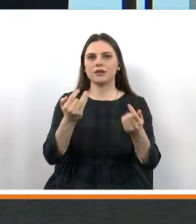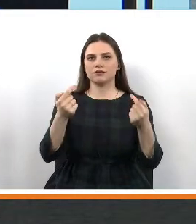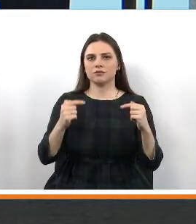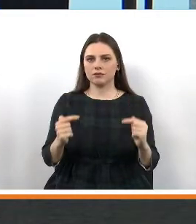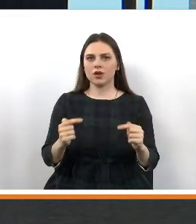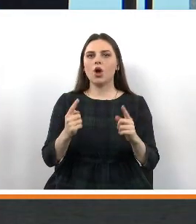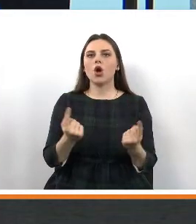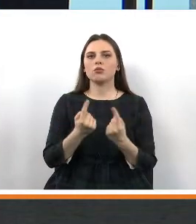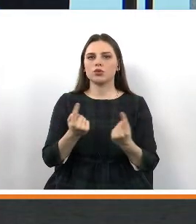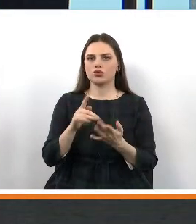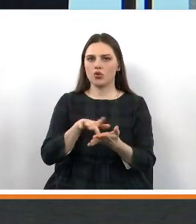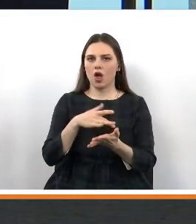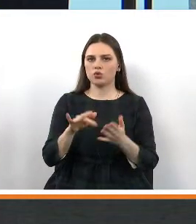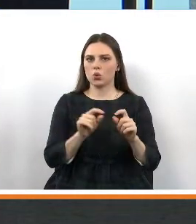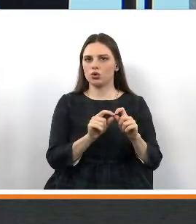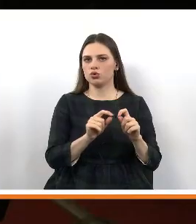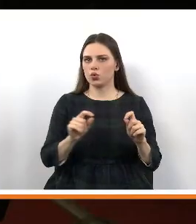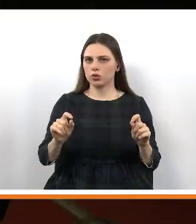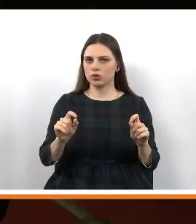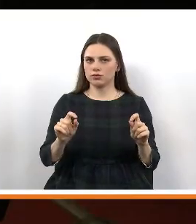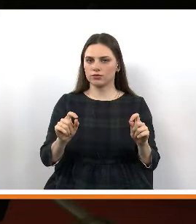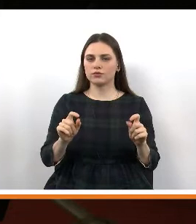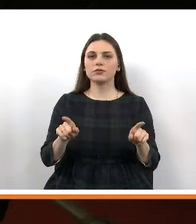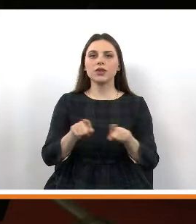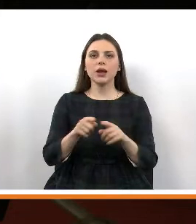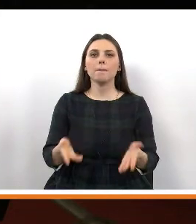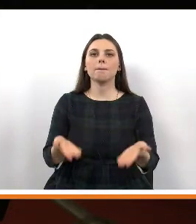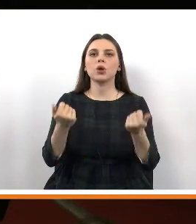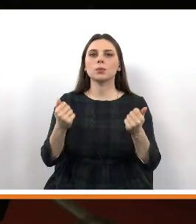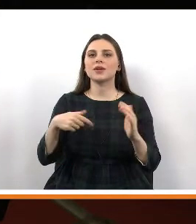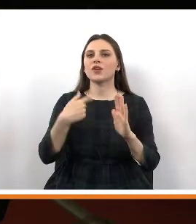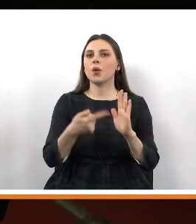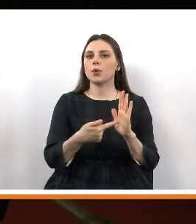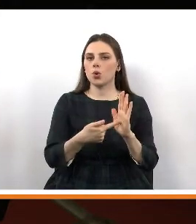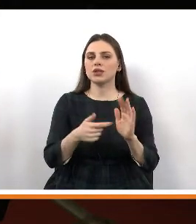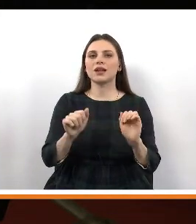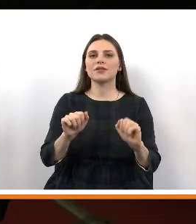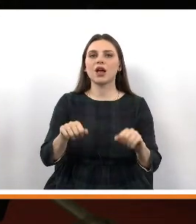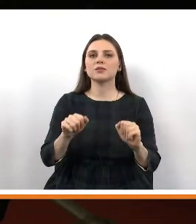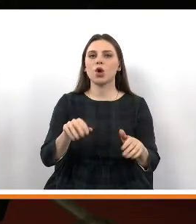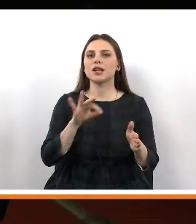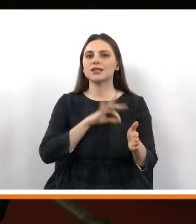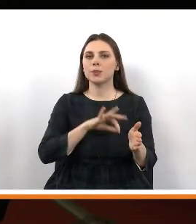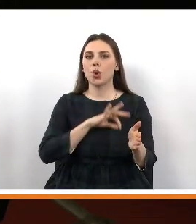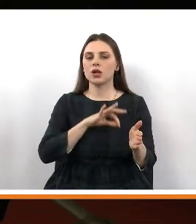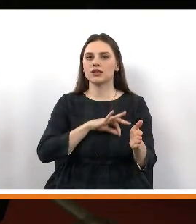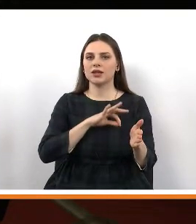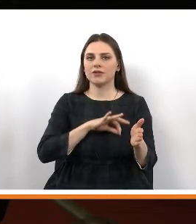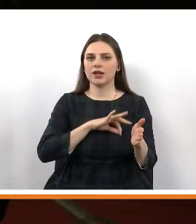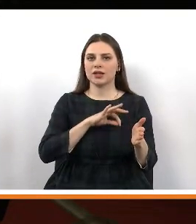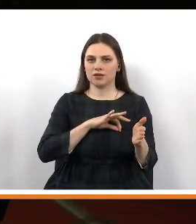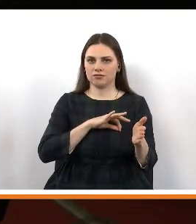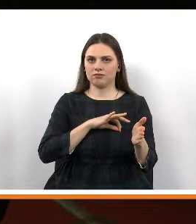обычного расчетного счета. Мы поднимаем также вопрос о возможности использования выведенного, но пока еще